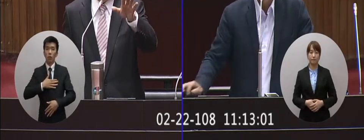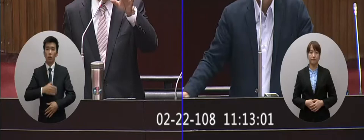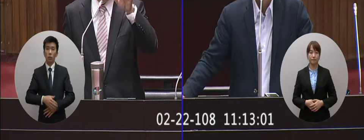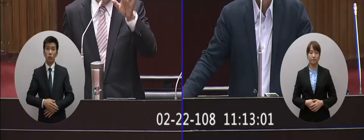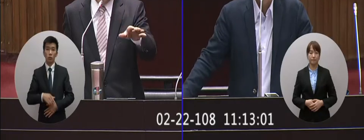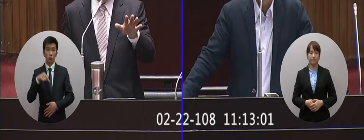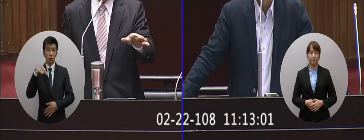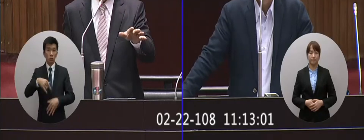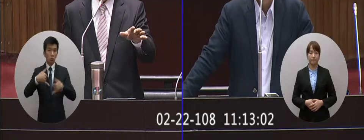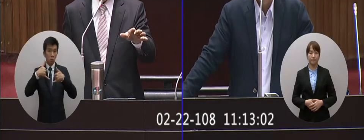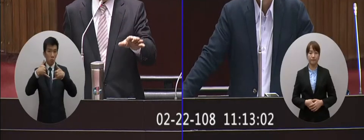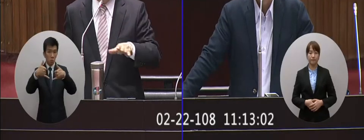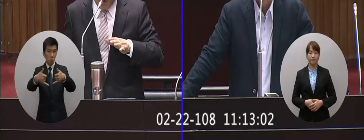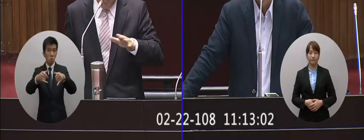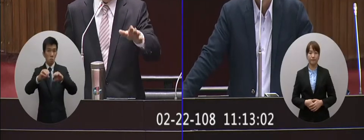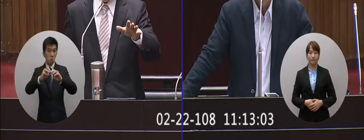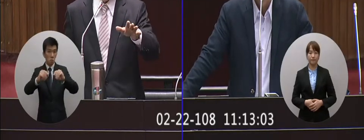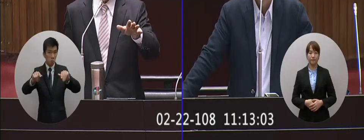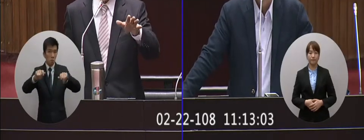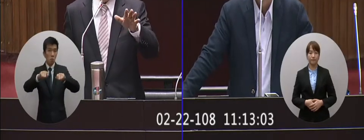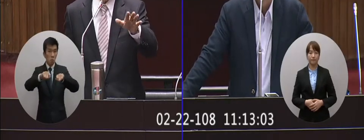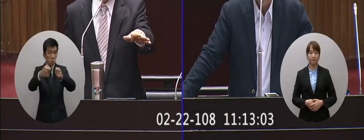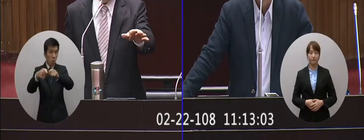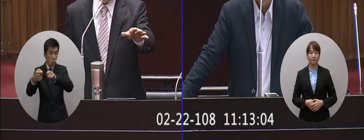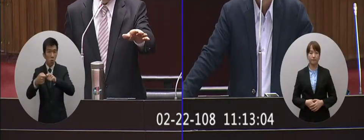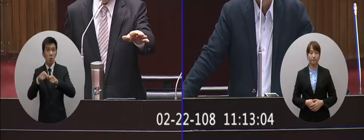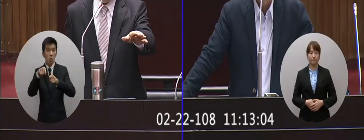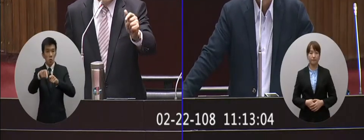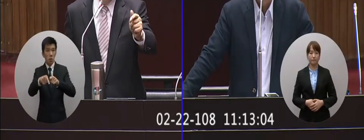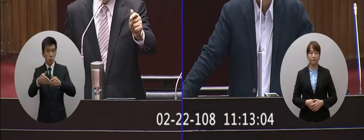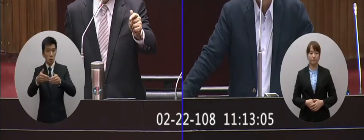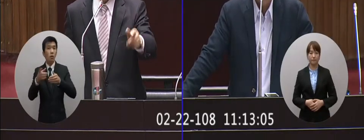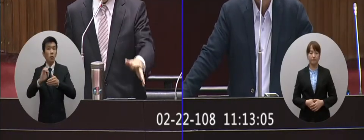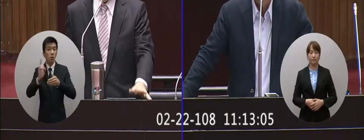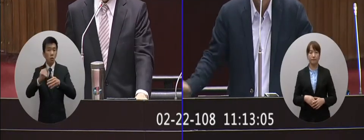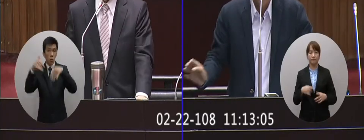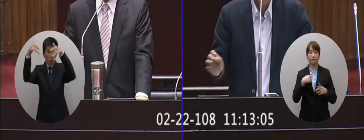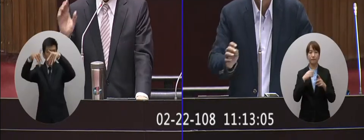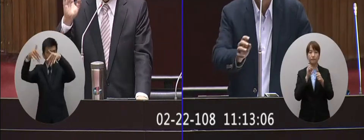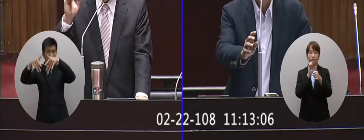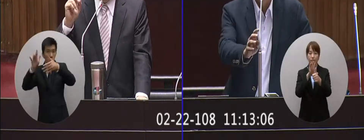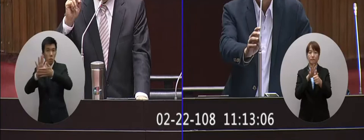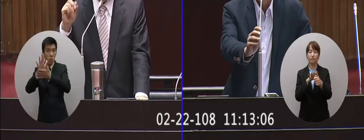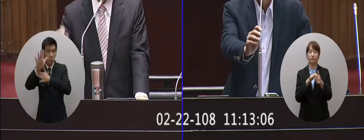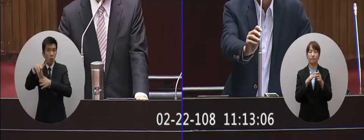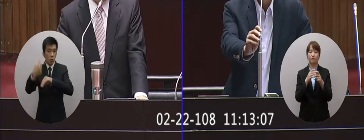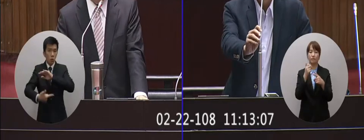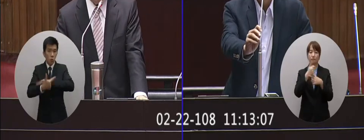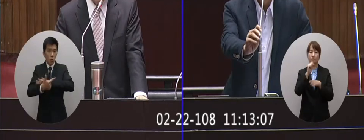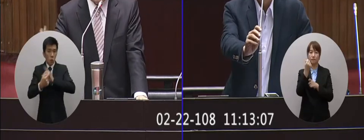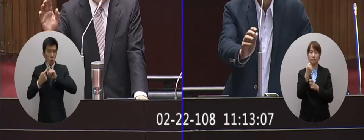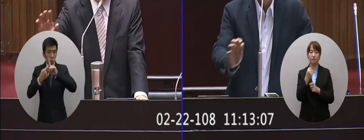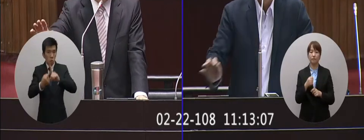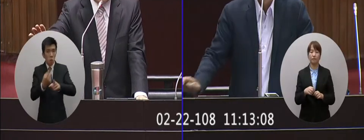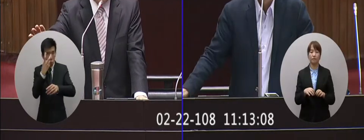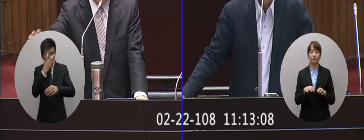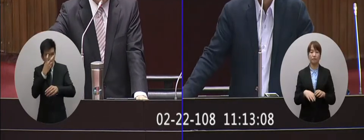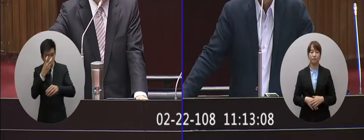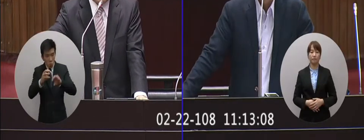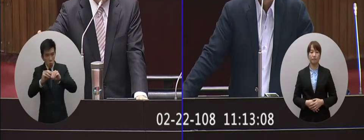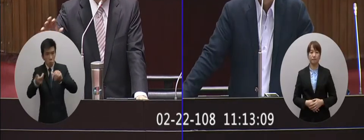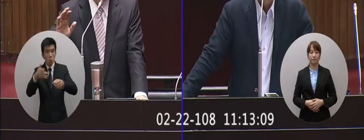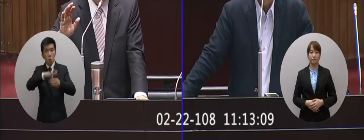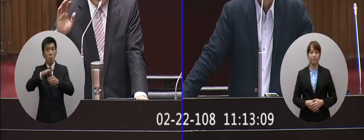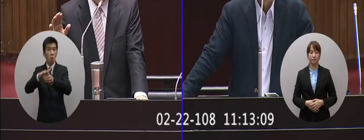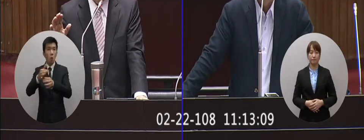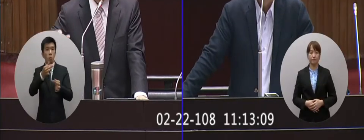拢是伫雨后爱赶紧来补。 想跟院长建议一下哈。 那有这个工程的这